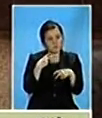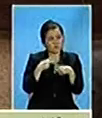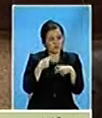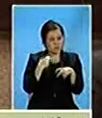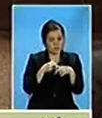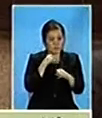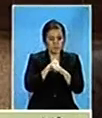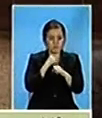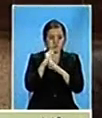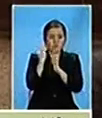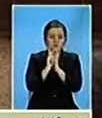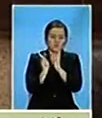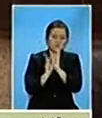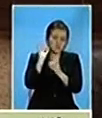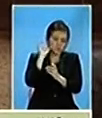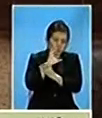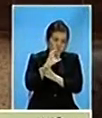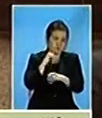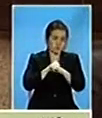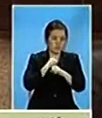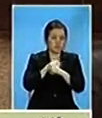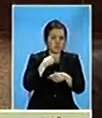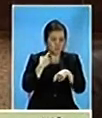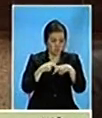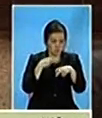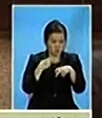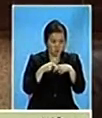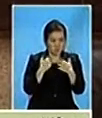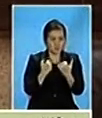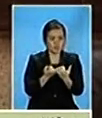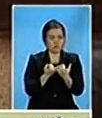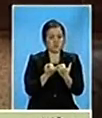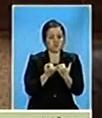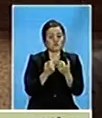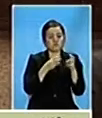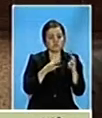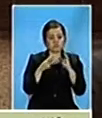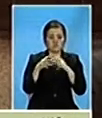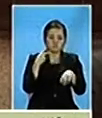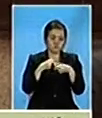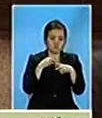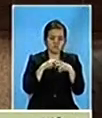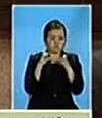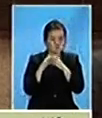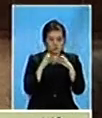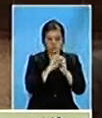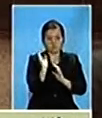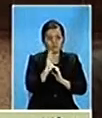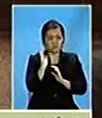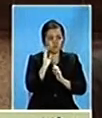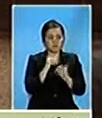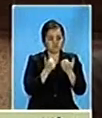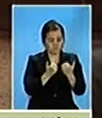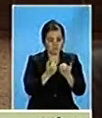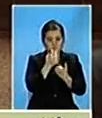ซึ่งปกติการร่างกฎหมายในสมัยปัจจุบันพยายามจะขจัดปัญหาส่วนนี้นะครับเพราะเหตุว่ากฎหม